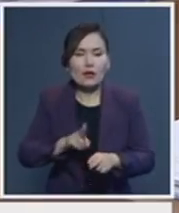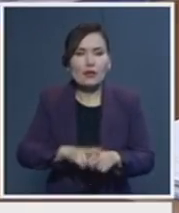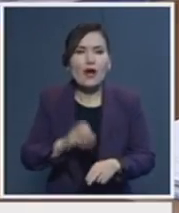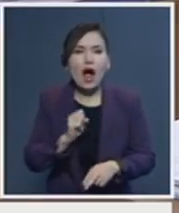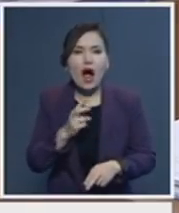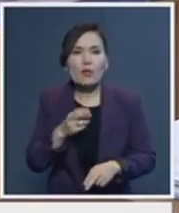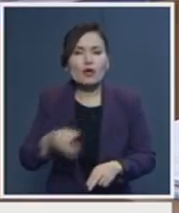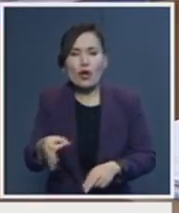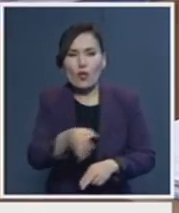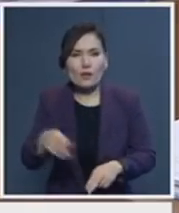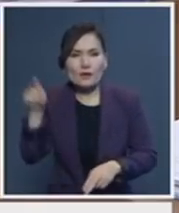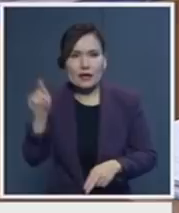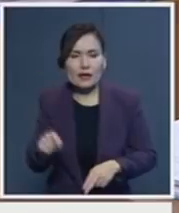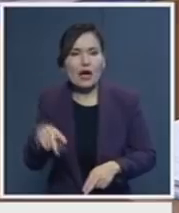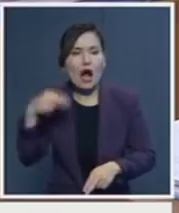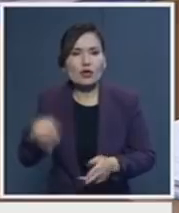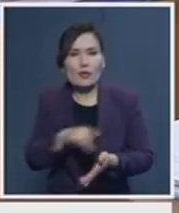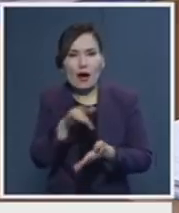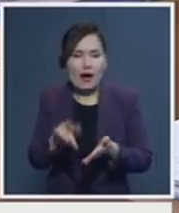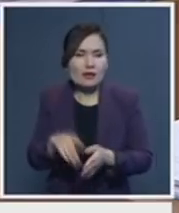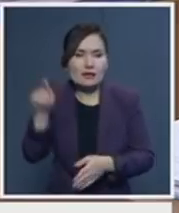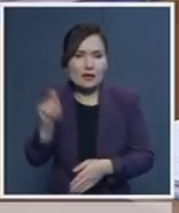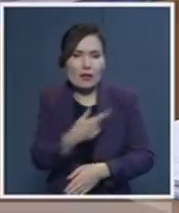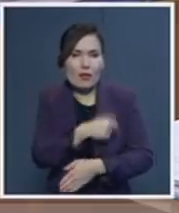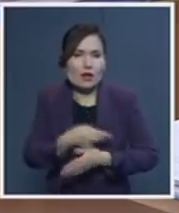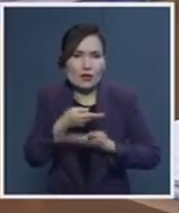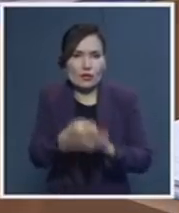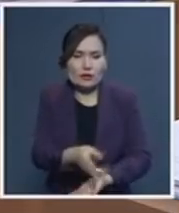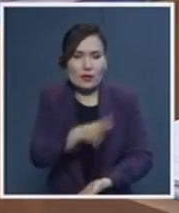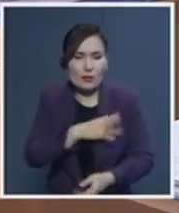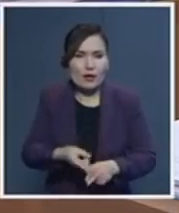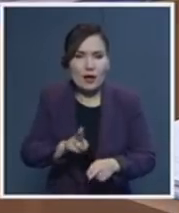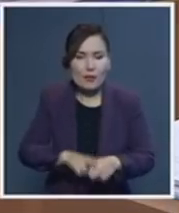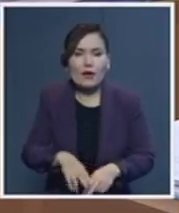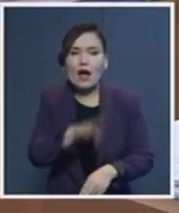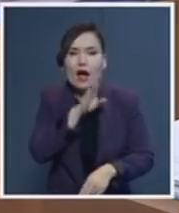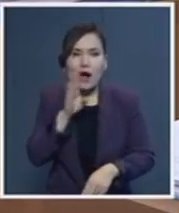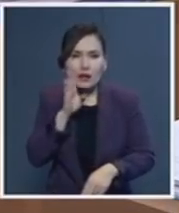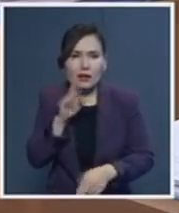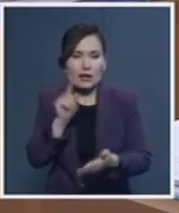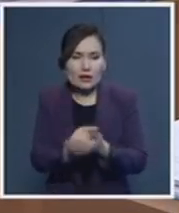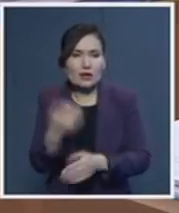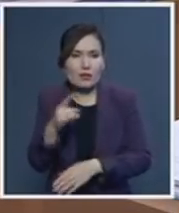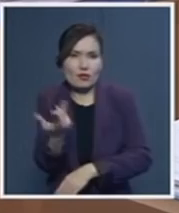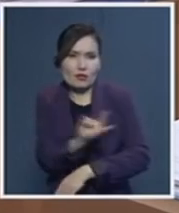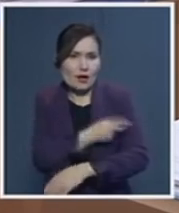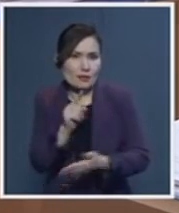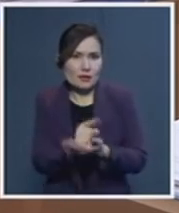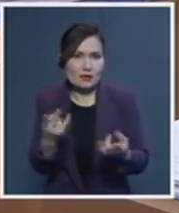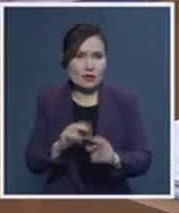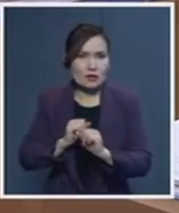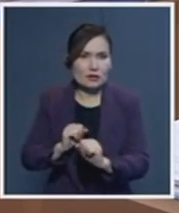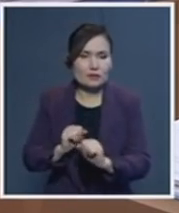Ақмола облысынан келген соң басқаларына жұқтырғаны белгілі болды. Ата-аналарға айтарымыз, екпені уақытында алдырған дұрыс.